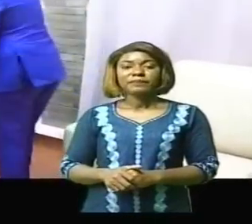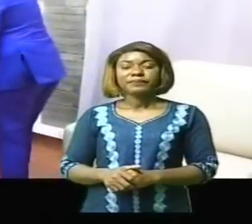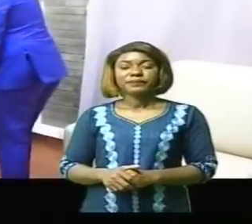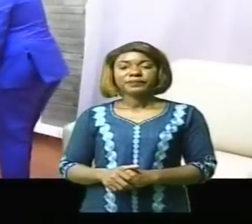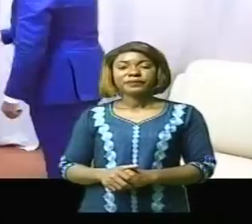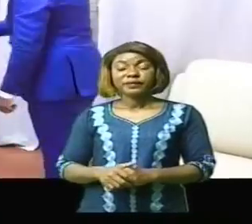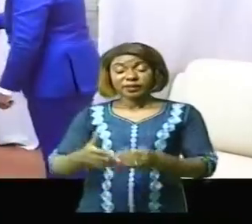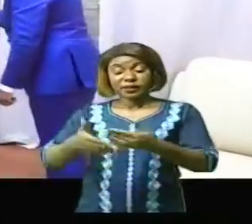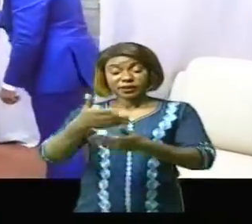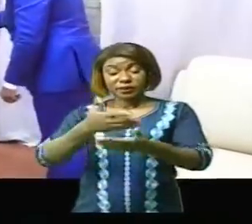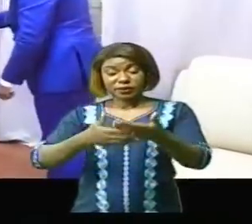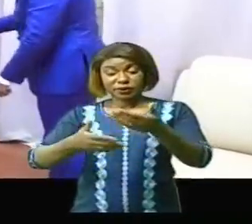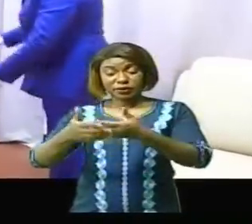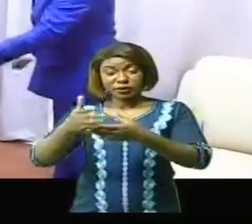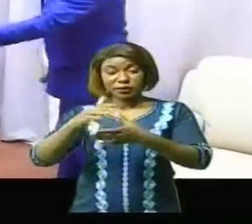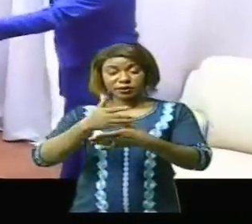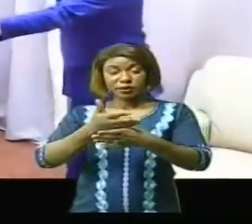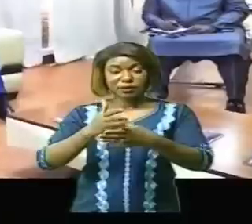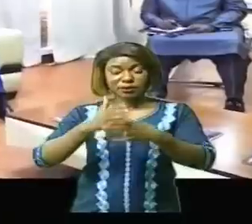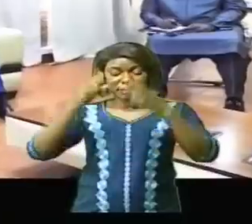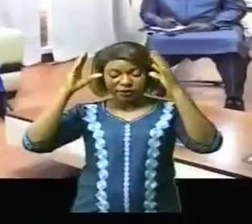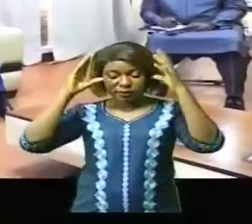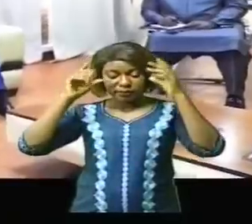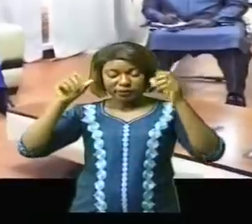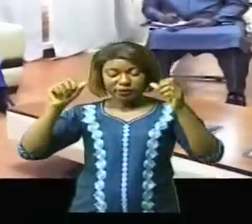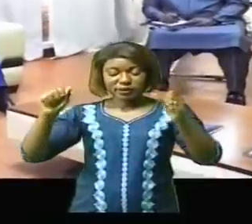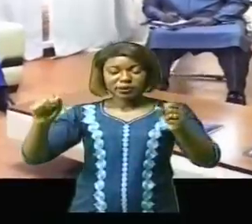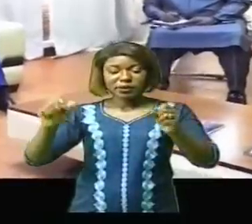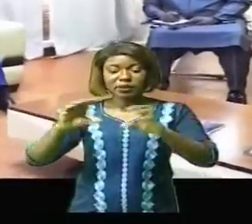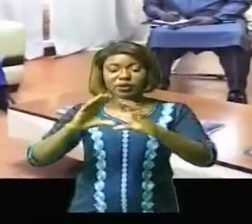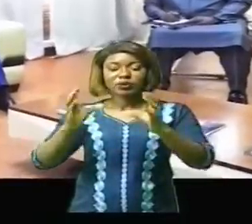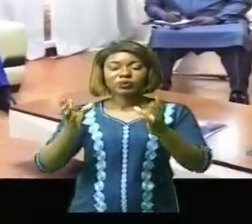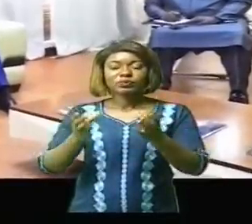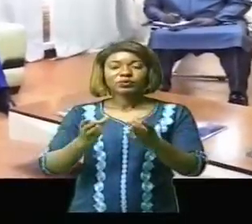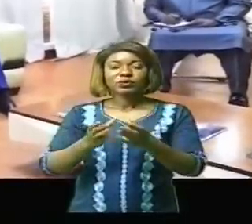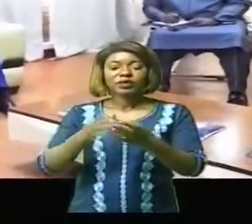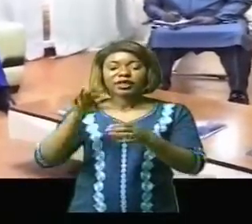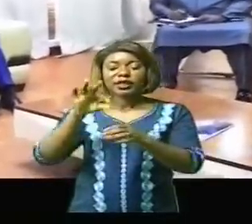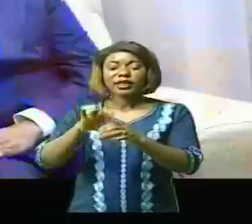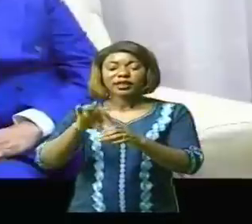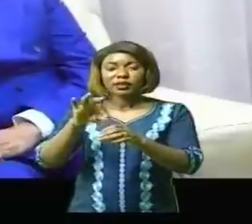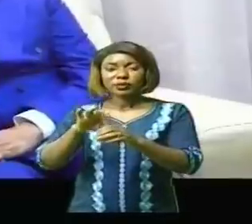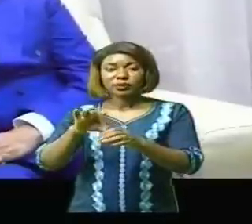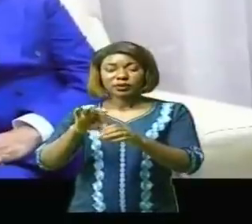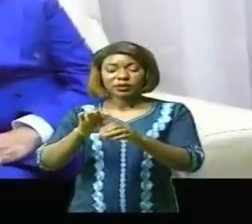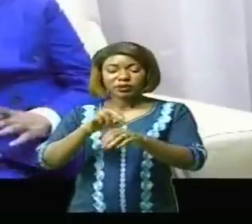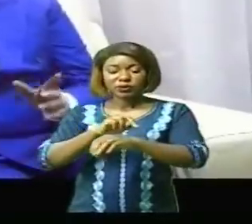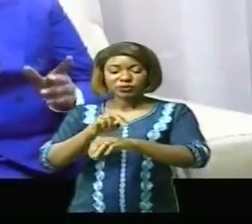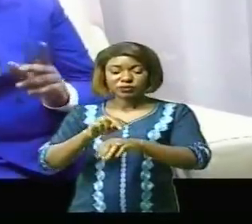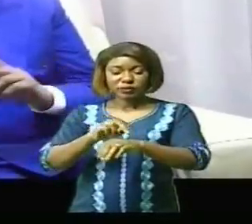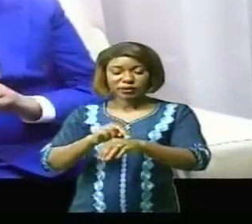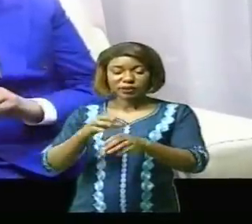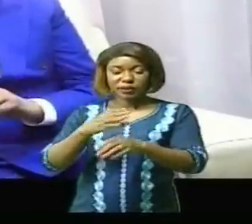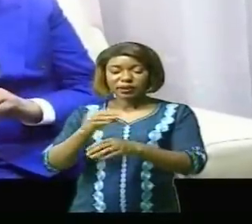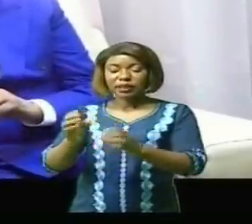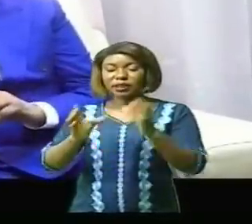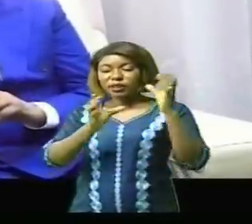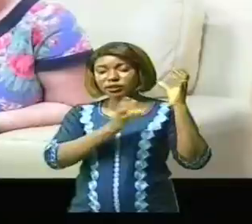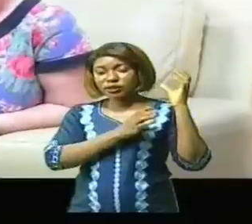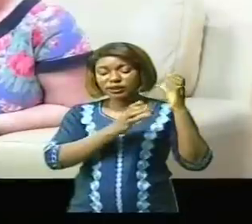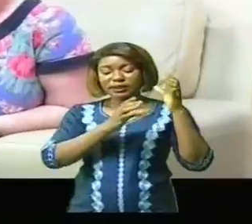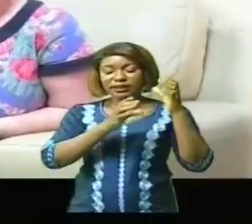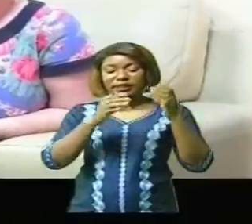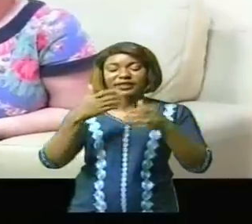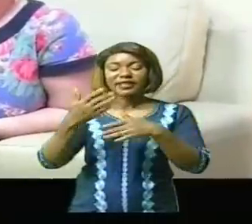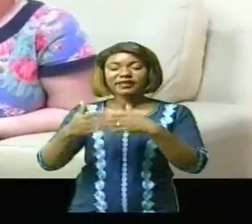Les échanges entre le président de la Commission électorale nationale indépendante, Denis Kadima Kazadi, et la chargée d'affaires intérimaire